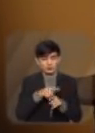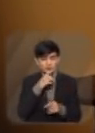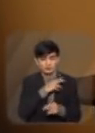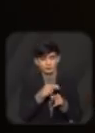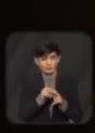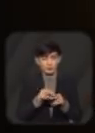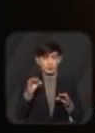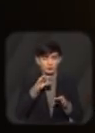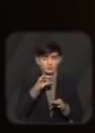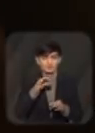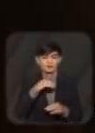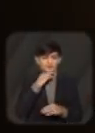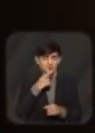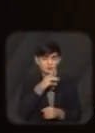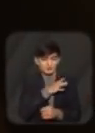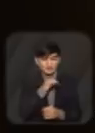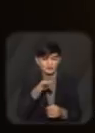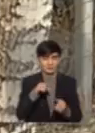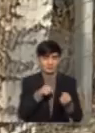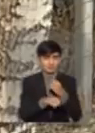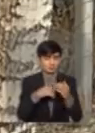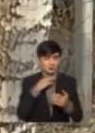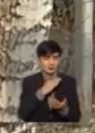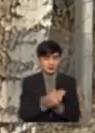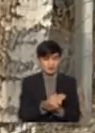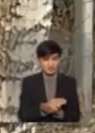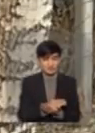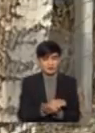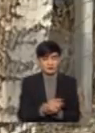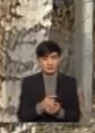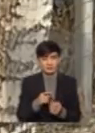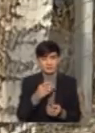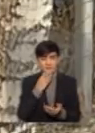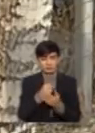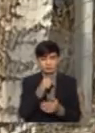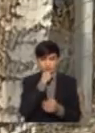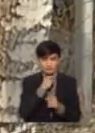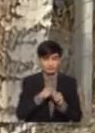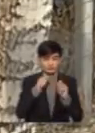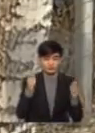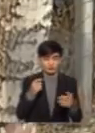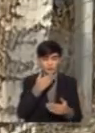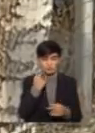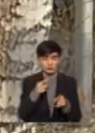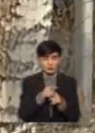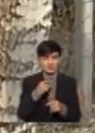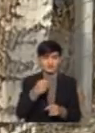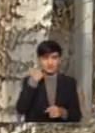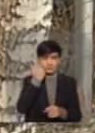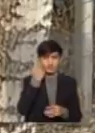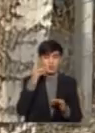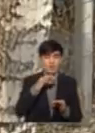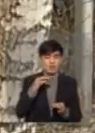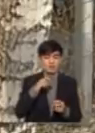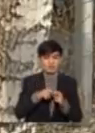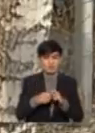қалуына қазақы менталитетіміздің де әсері бар дейді. Ашылмауында ең негізгі себептерінің бірі жаңа қоғамдағы ұят деген мәселе.